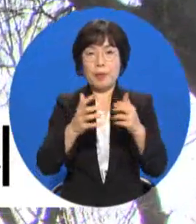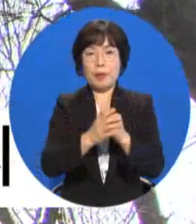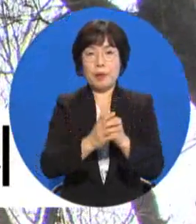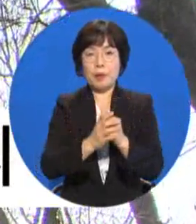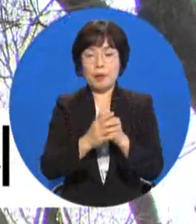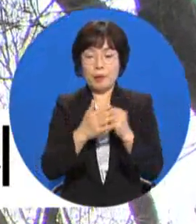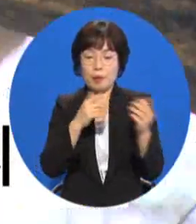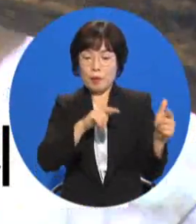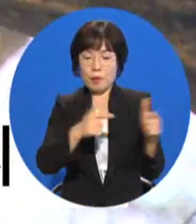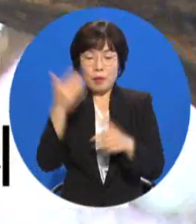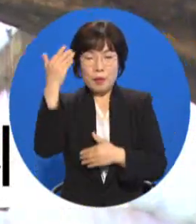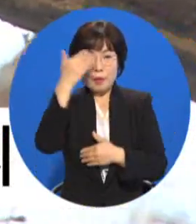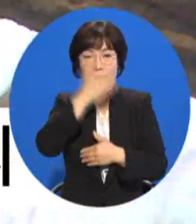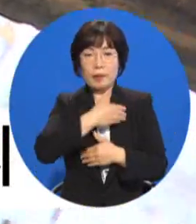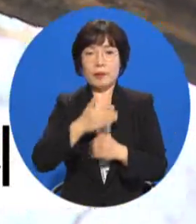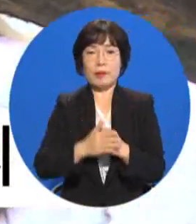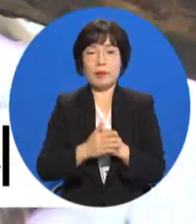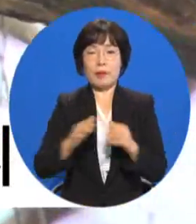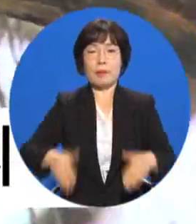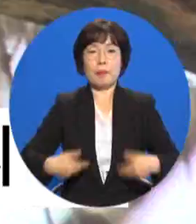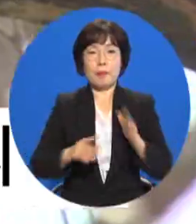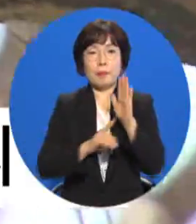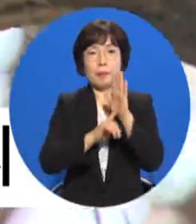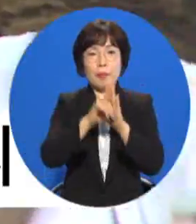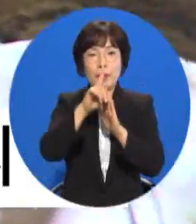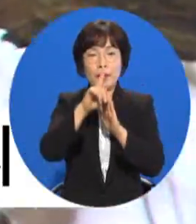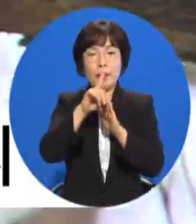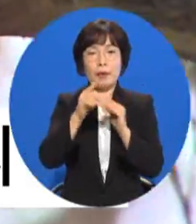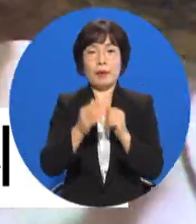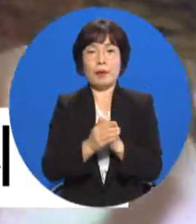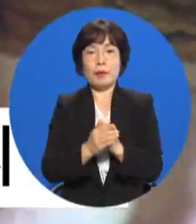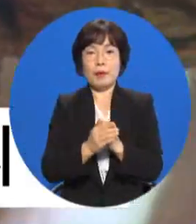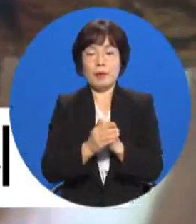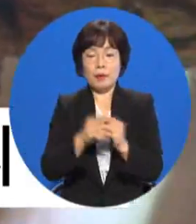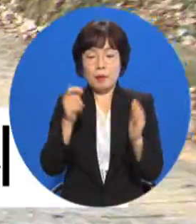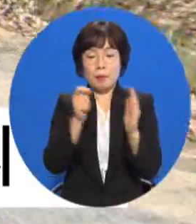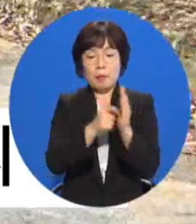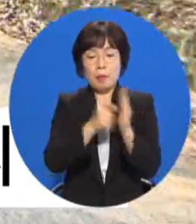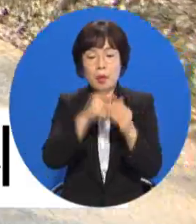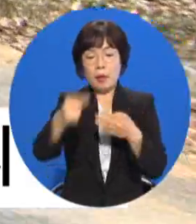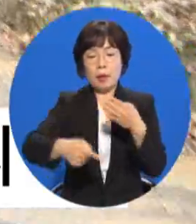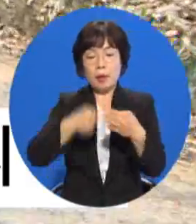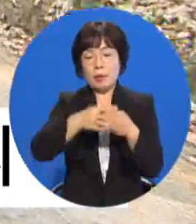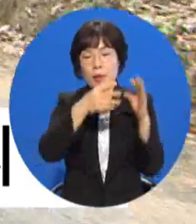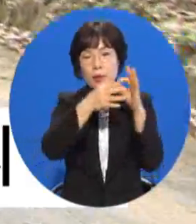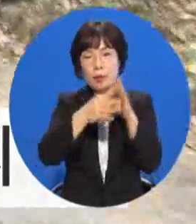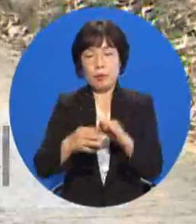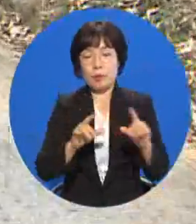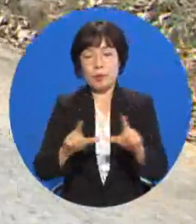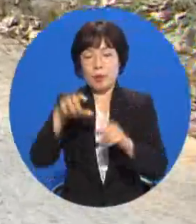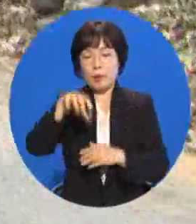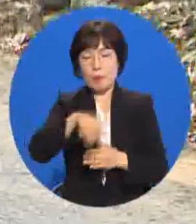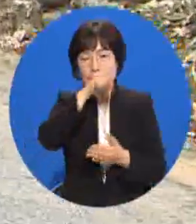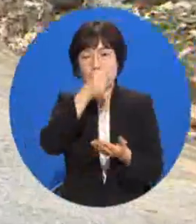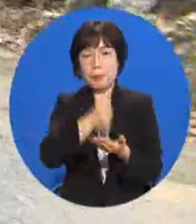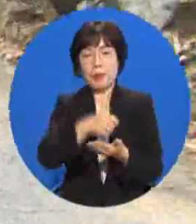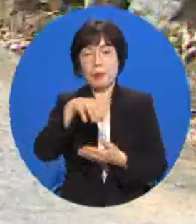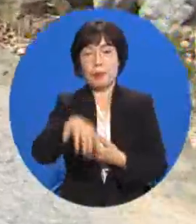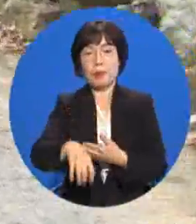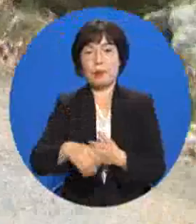경내라 훼손이 안 되는 데다 온난화로 기온이 상승하면서 사계절 최적의 서식지가 만들어졌습니다.